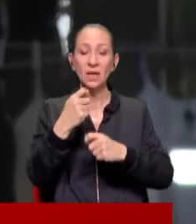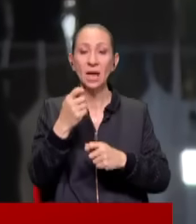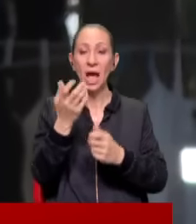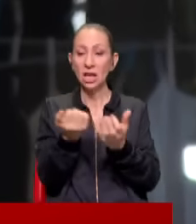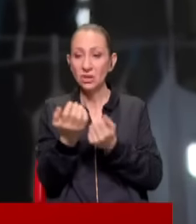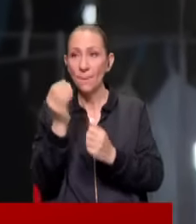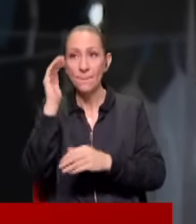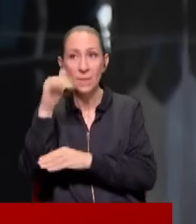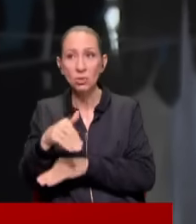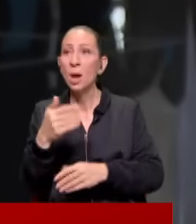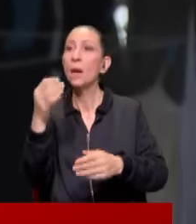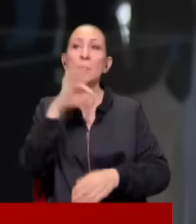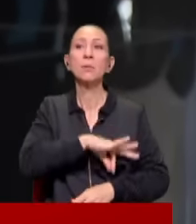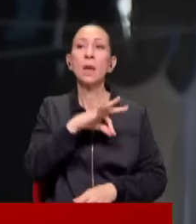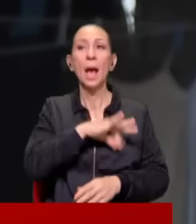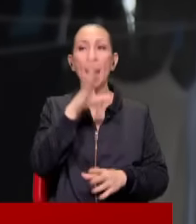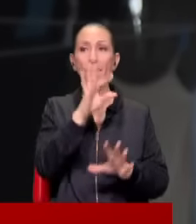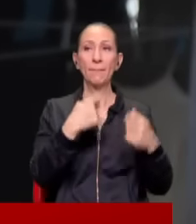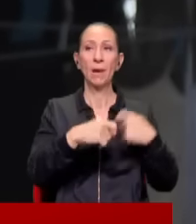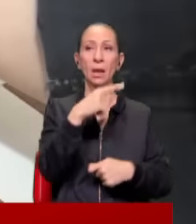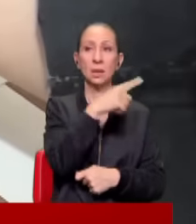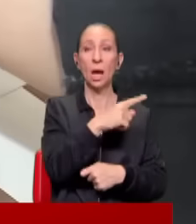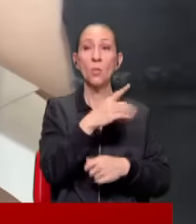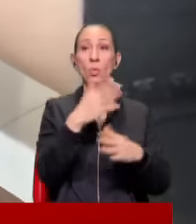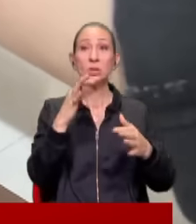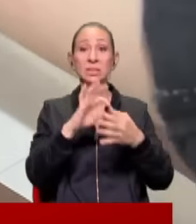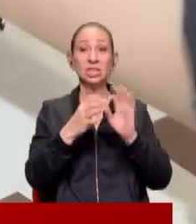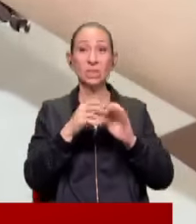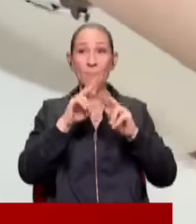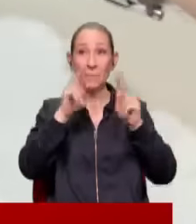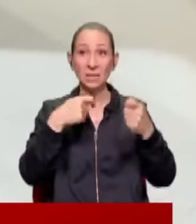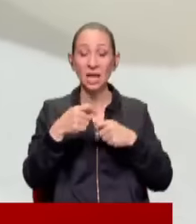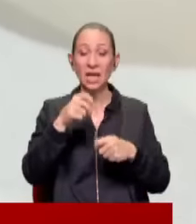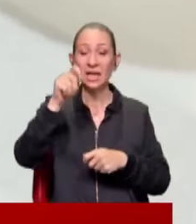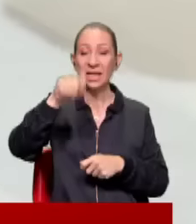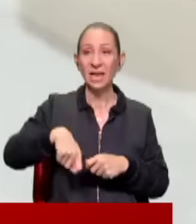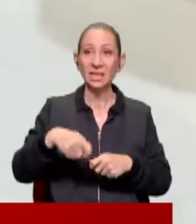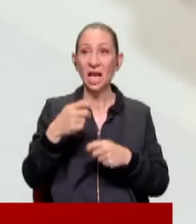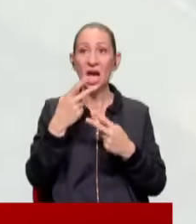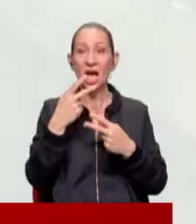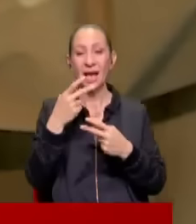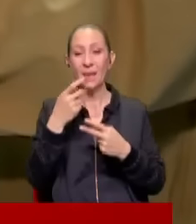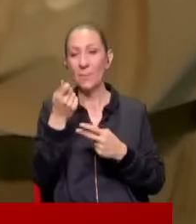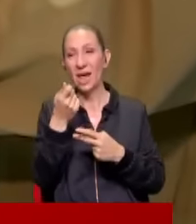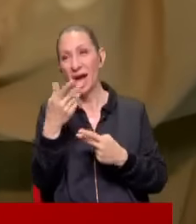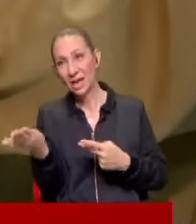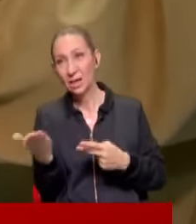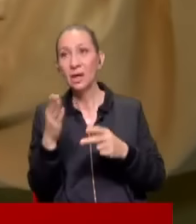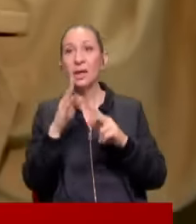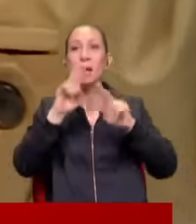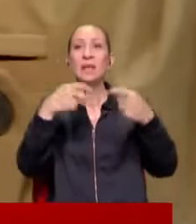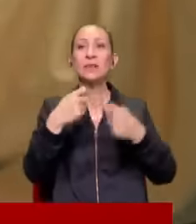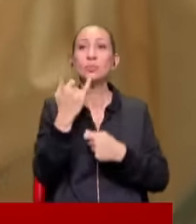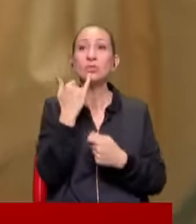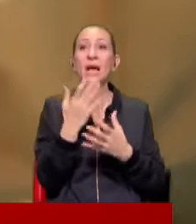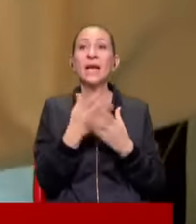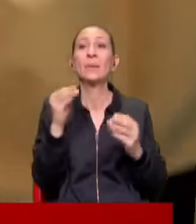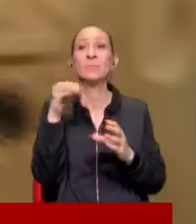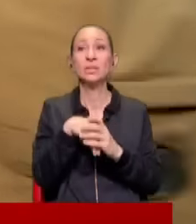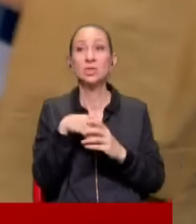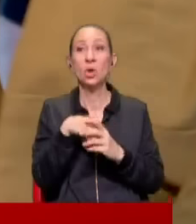mağdur. Kazanan bankalar oluyor. Büyük zincir mağazalar kredi kartına ayrı fiyat açıklarken küçük esnaf müşteri